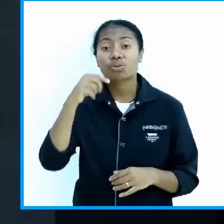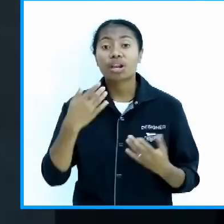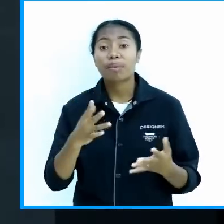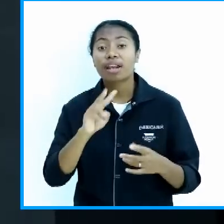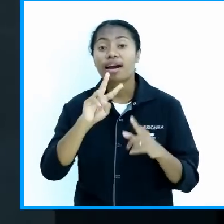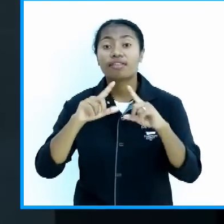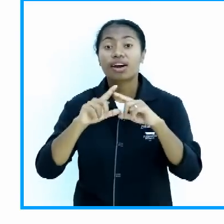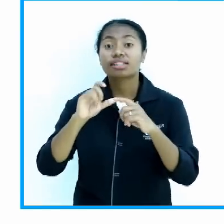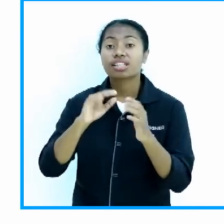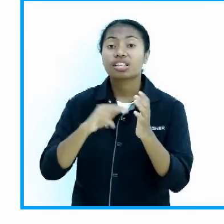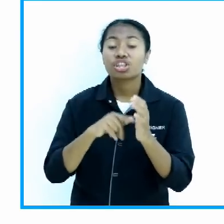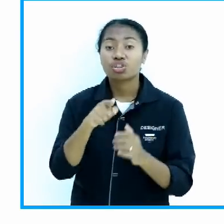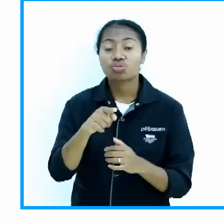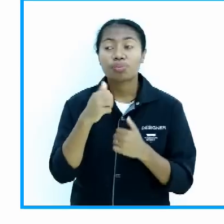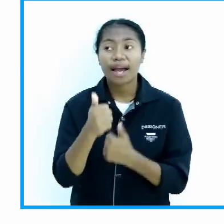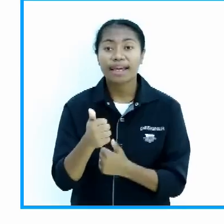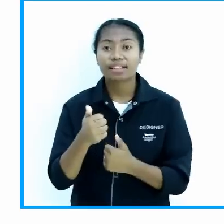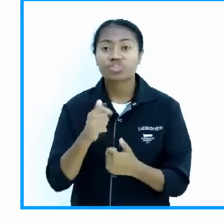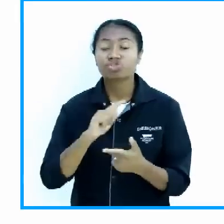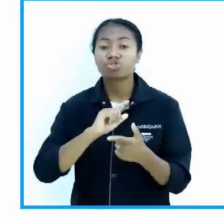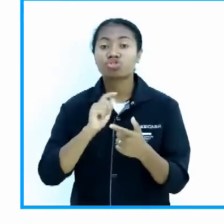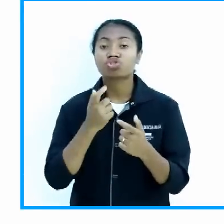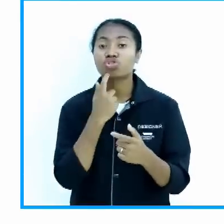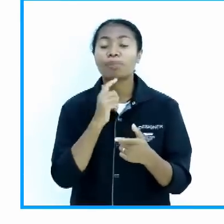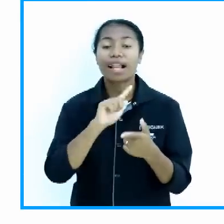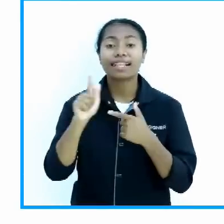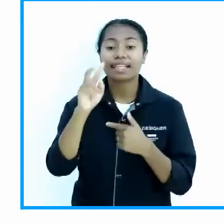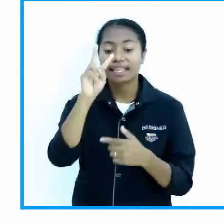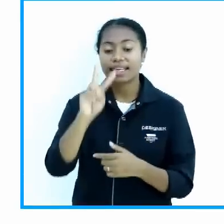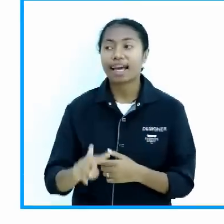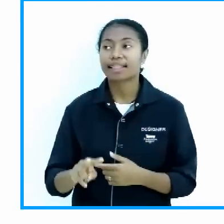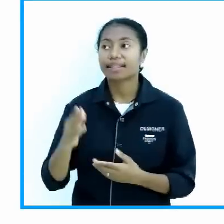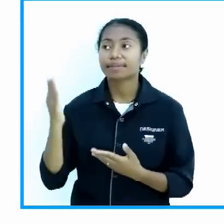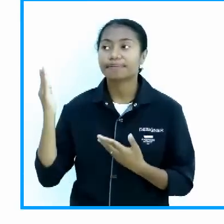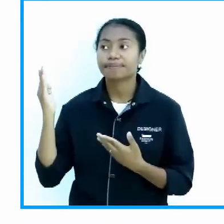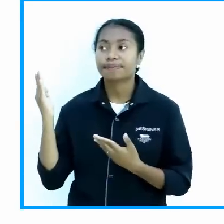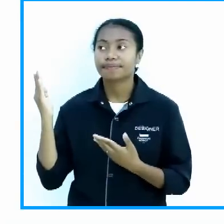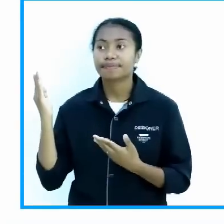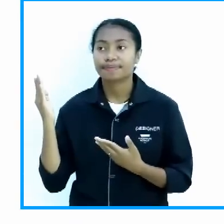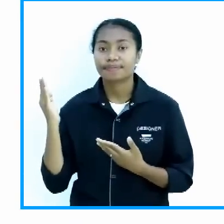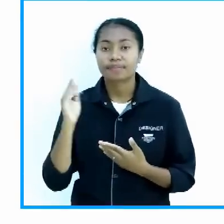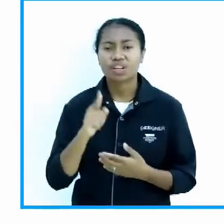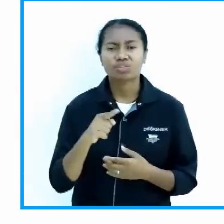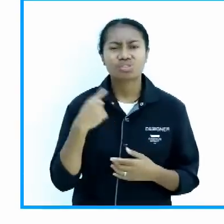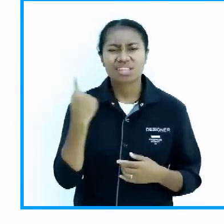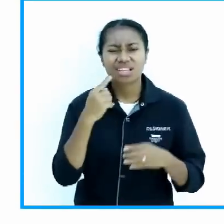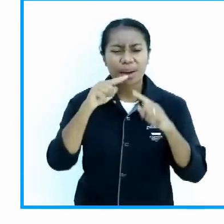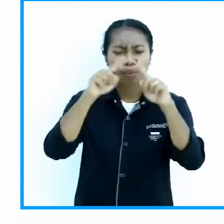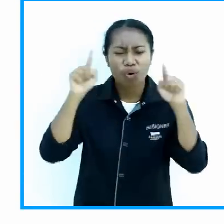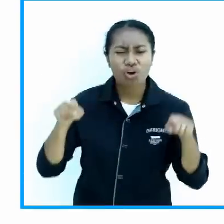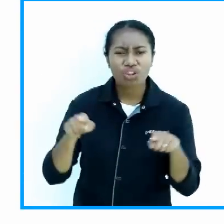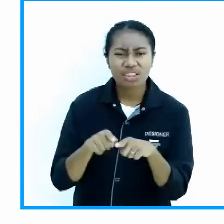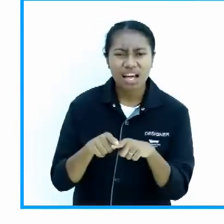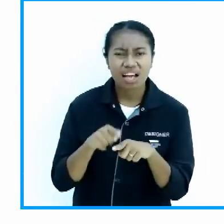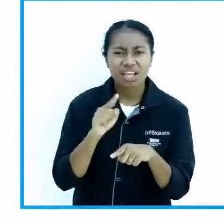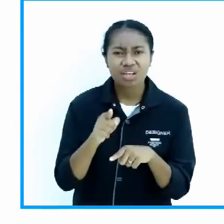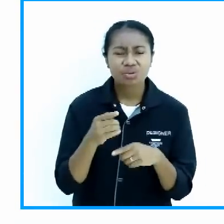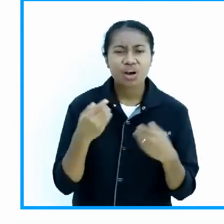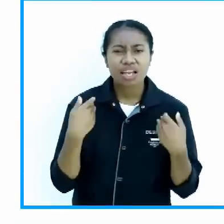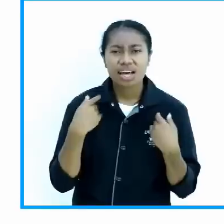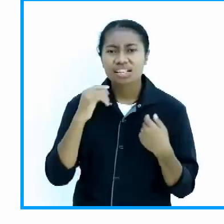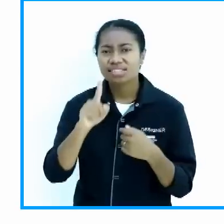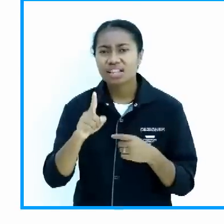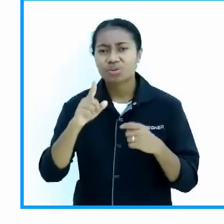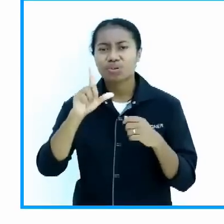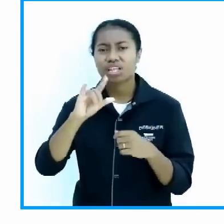berikut. Nah, ini saya tidak, berikutnya lagi. Nah, itu saya tidak mau baca karena terlalu banyak. Intinya itu setiap kotak satu jenis vaksin untuk satu jenis virus.